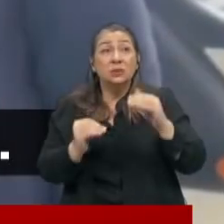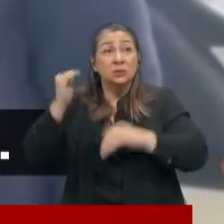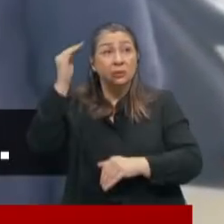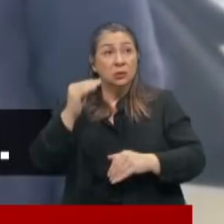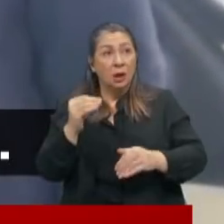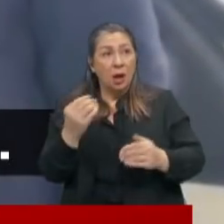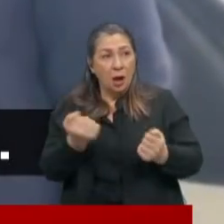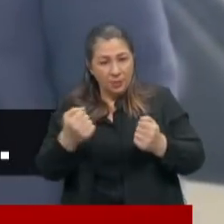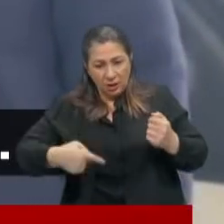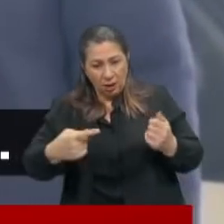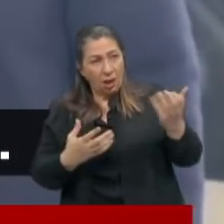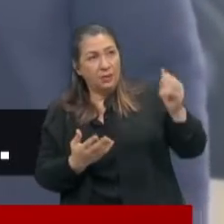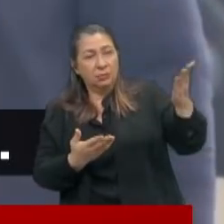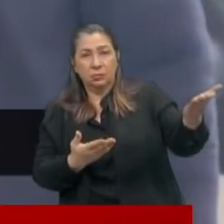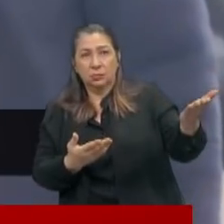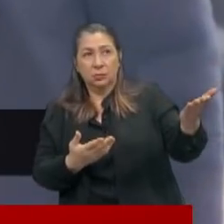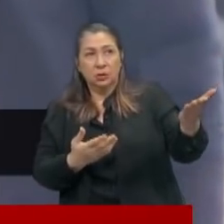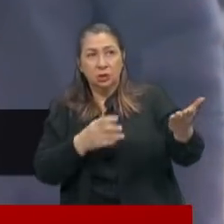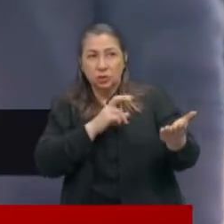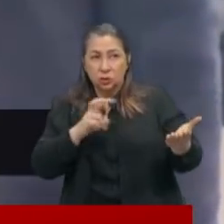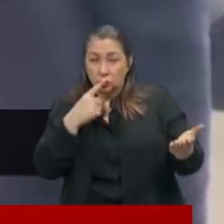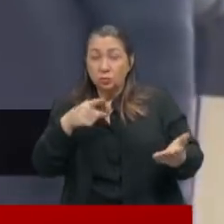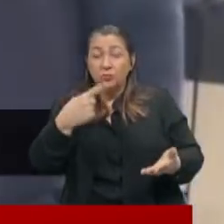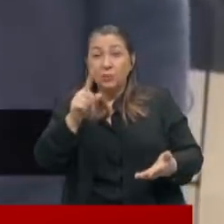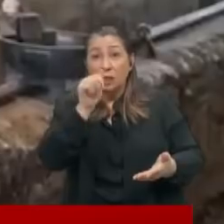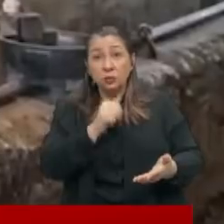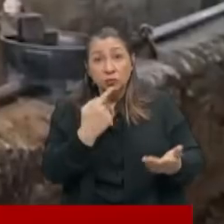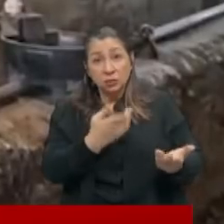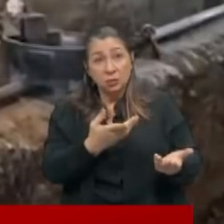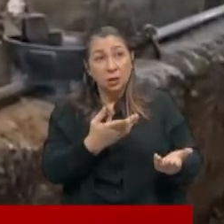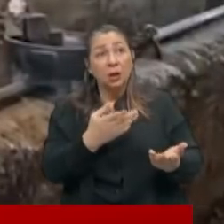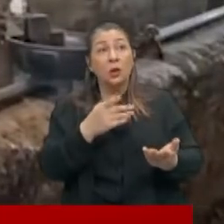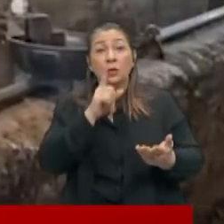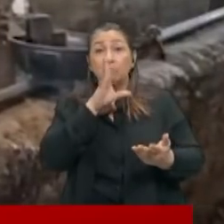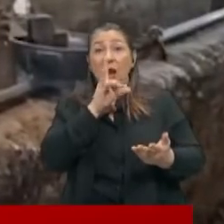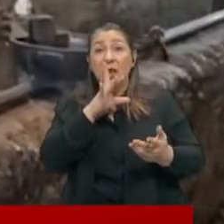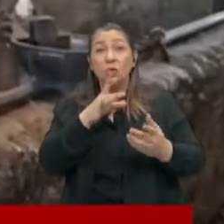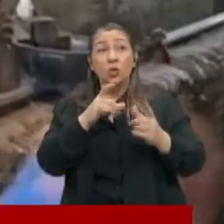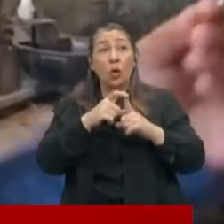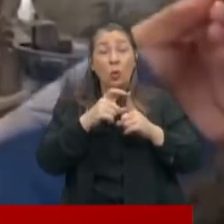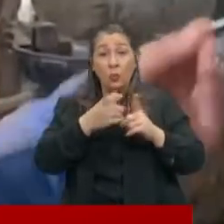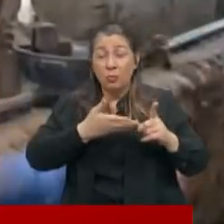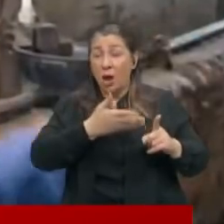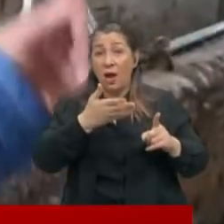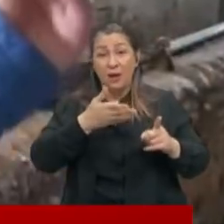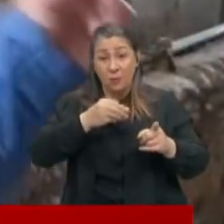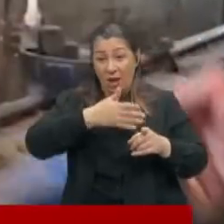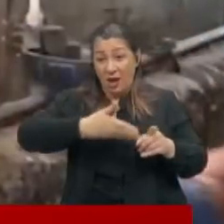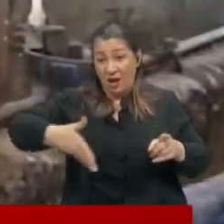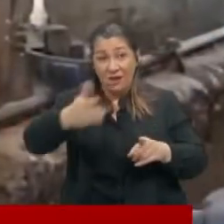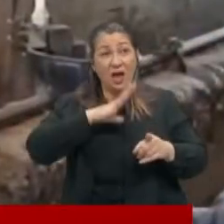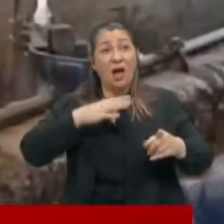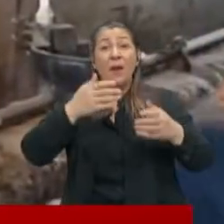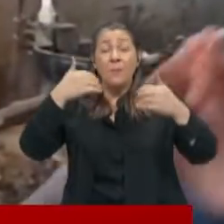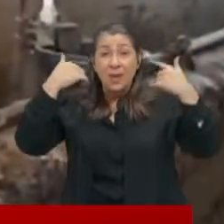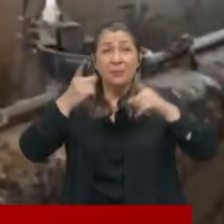Arabamı teker alamadım. Yazında arabaya teker sordum. 800 lira dedi, şimdi 1.600 lira. 150 dönüm arazim var, zeytin, hayvan yerlerim, her şeyim var.